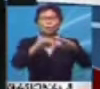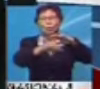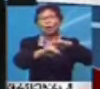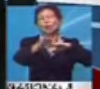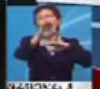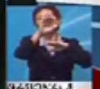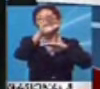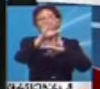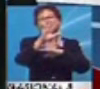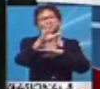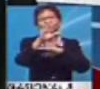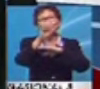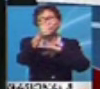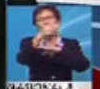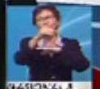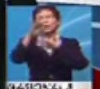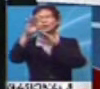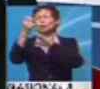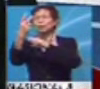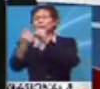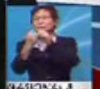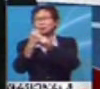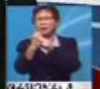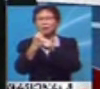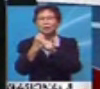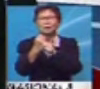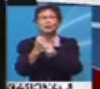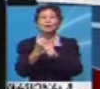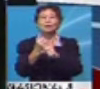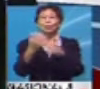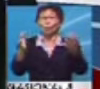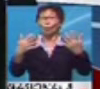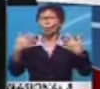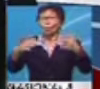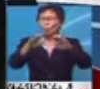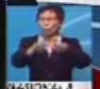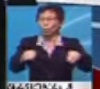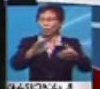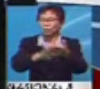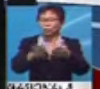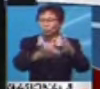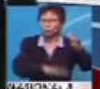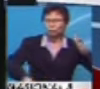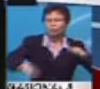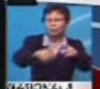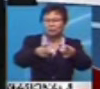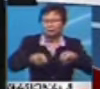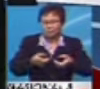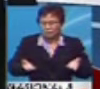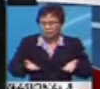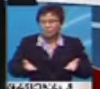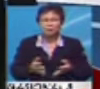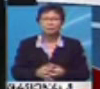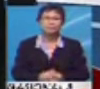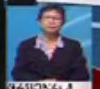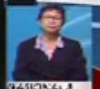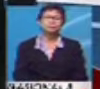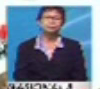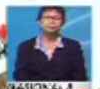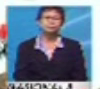12 tahun diadakan semalam. Kejohanan secara karnival itu mendapat sambutan hangat murid sekolah sekitar daerah ini.